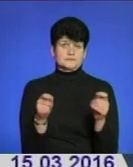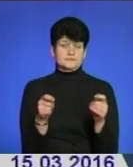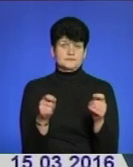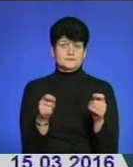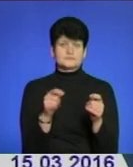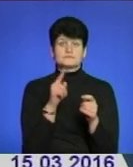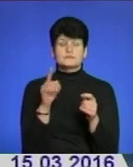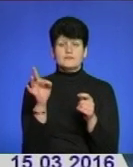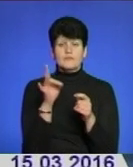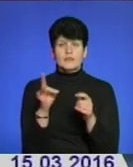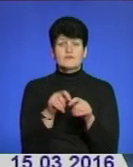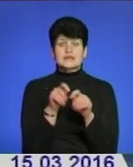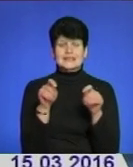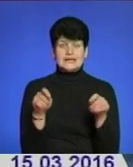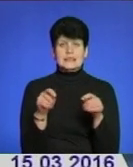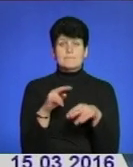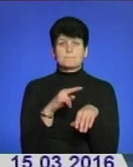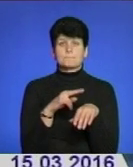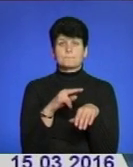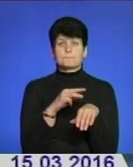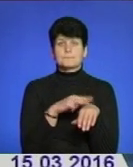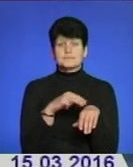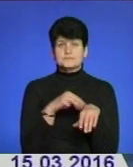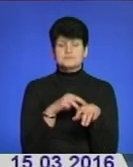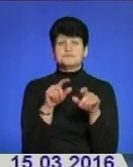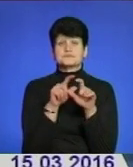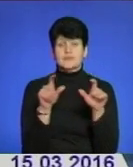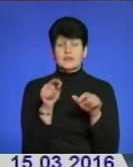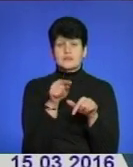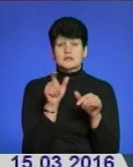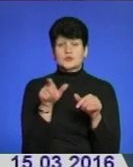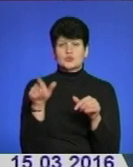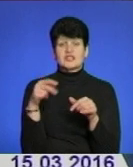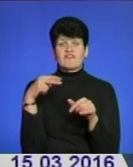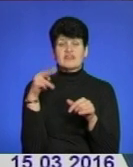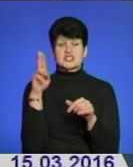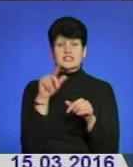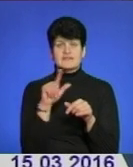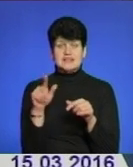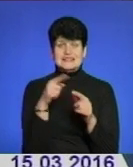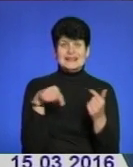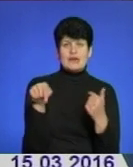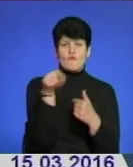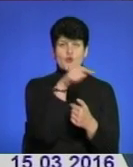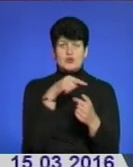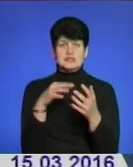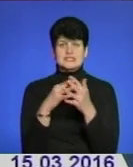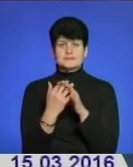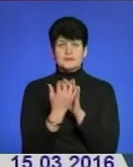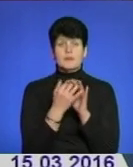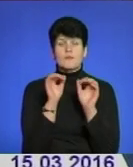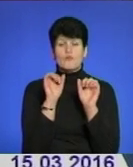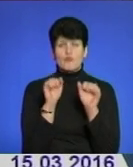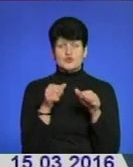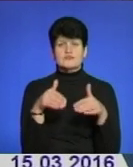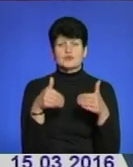На Збаращині відкрили поліцейську станцію. Відтепер жителі селища міського типу Вишнівець, а також навколишніх населених пунктів, зможуть звернутися